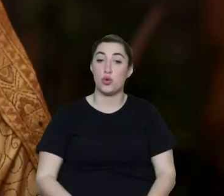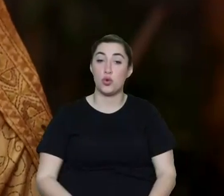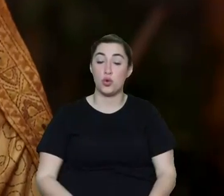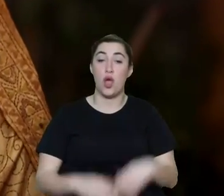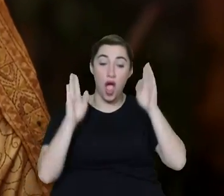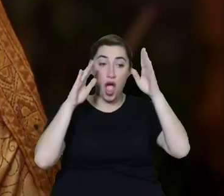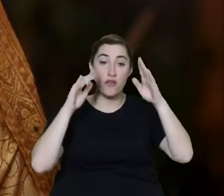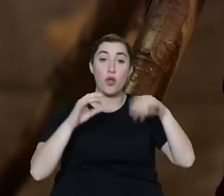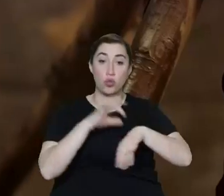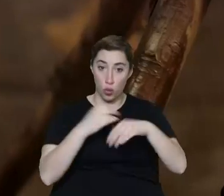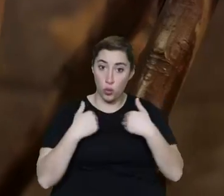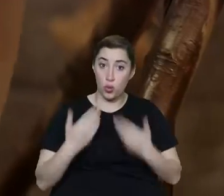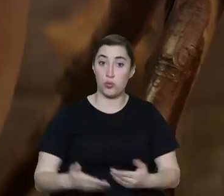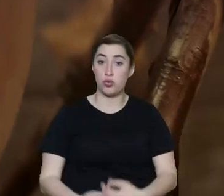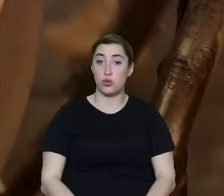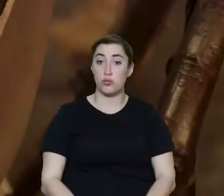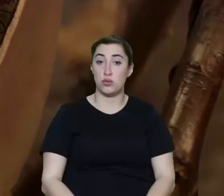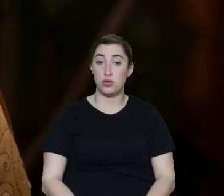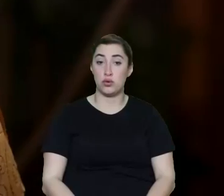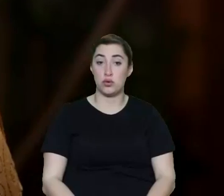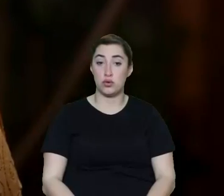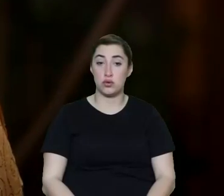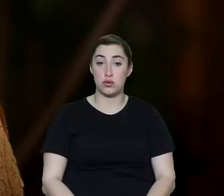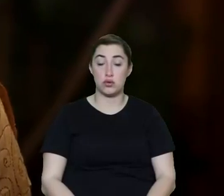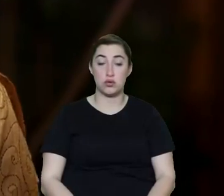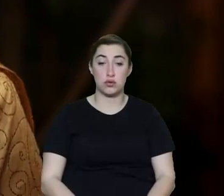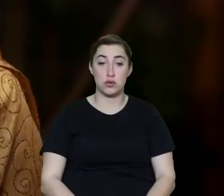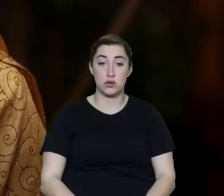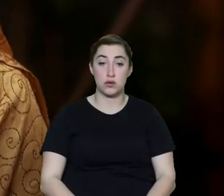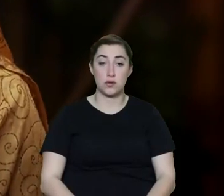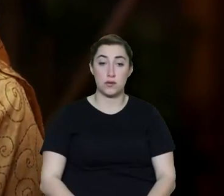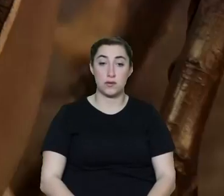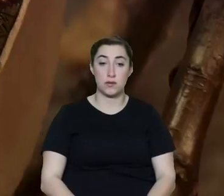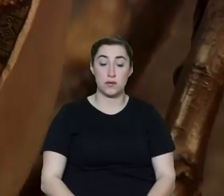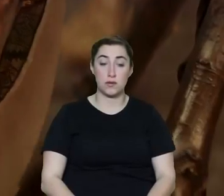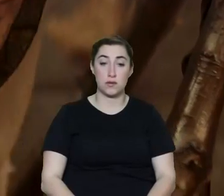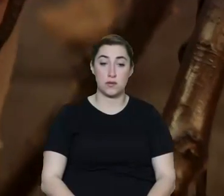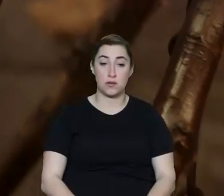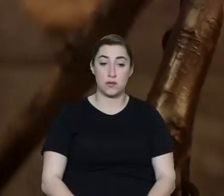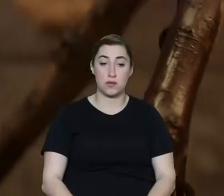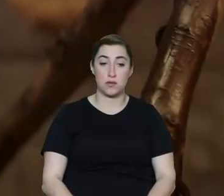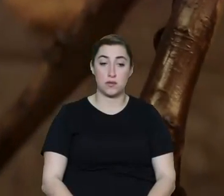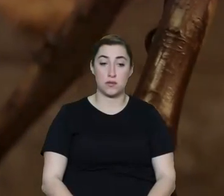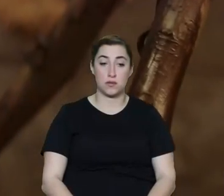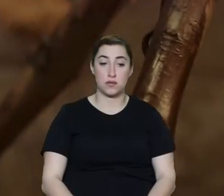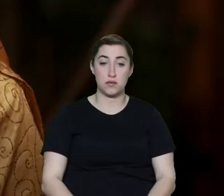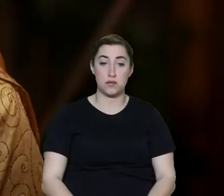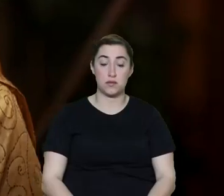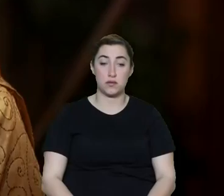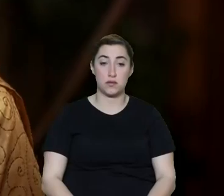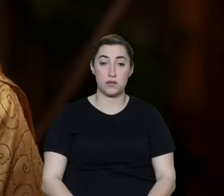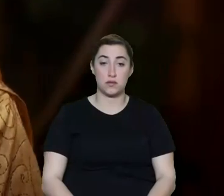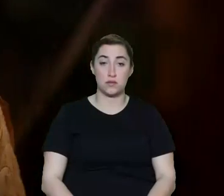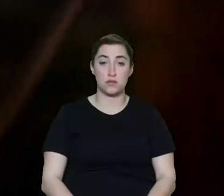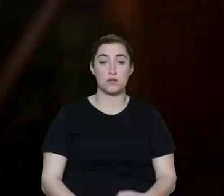Ali Tarık'ı almayayım ben. Hanım ağa işinin başından döndü. İma ile bakıyor. Bacım Sultan bakışlarını düşürdü gidiyor. Hanım